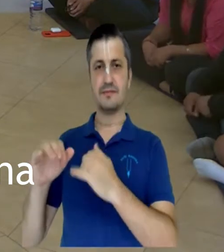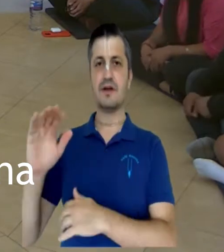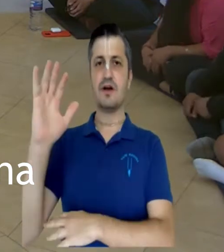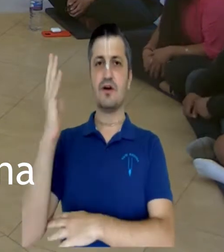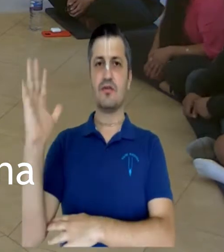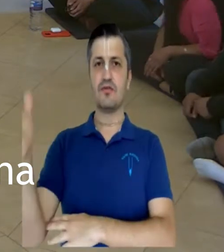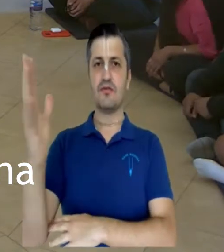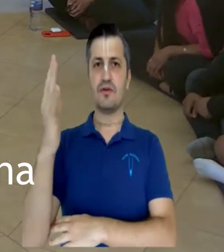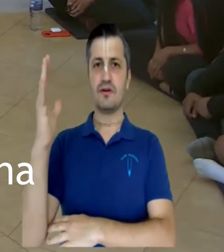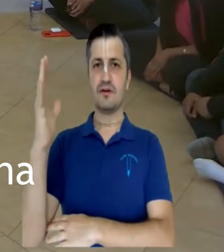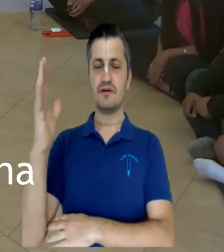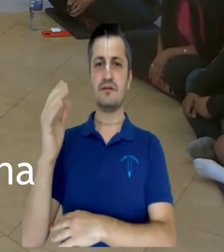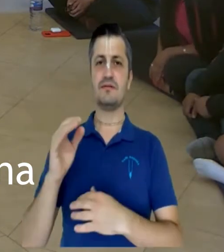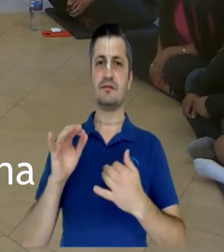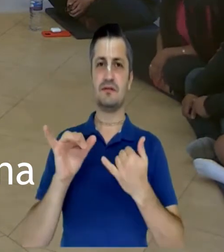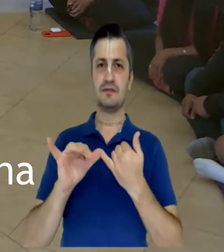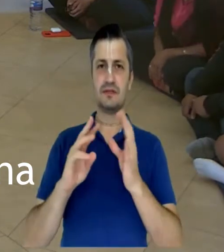जय कुञ्ज